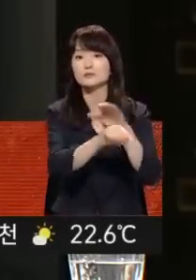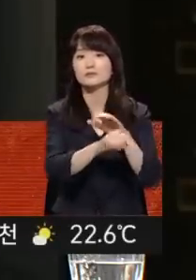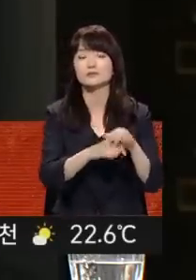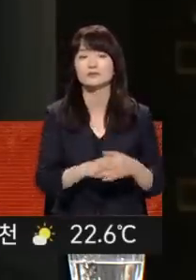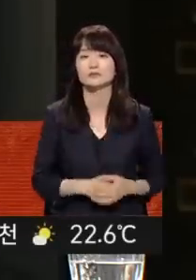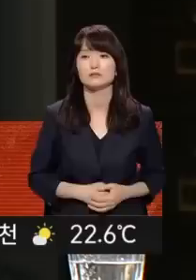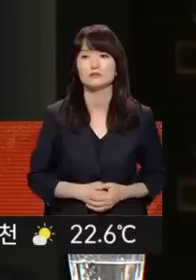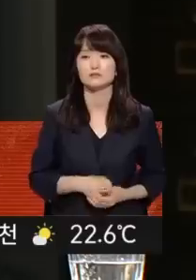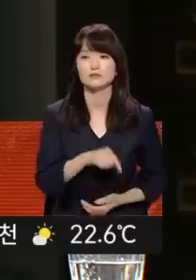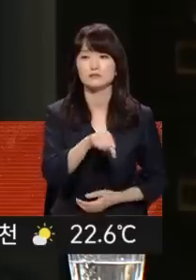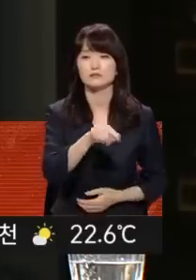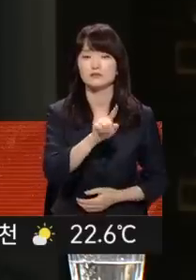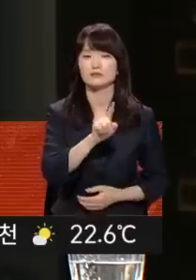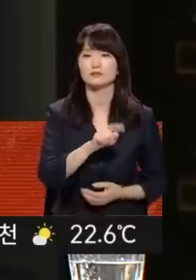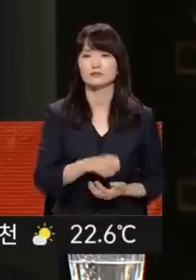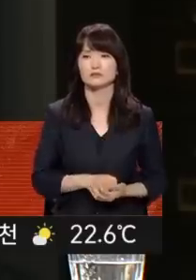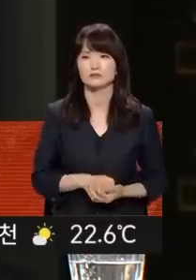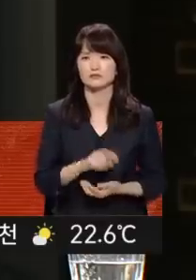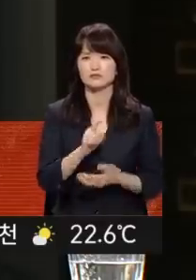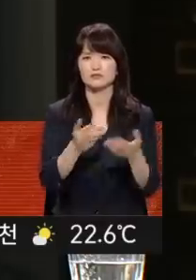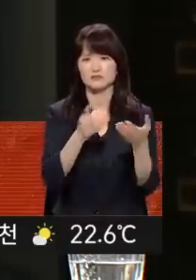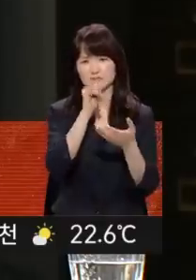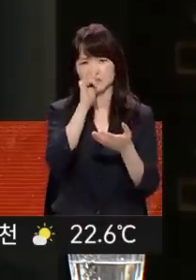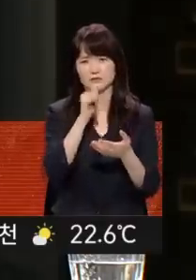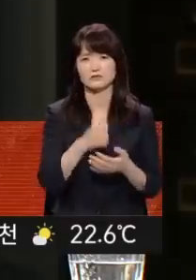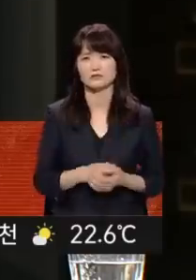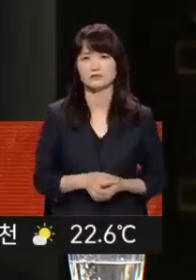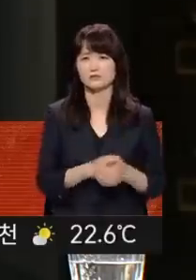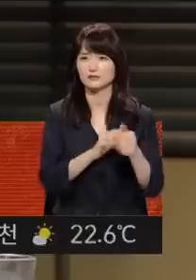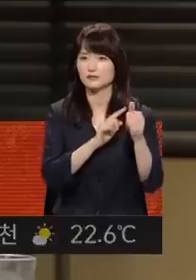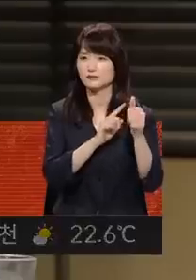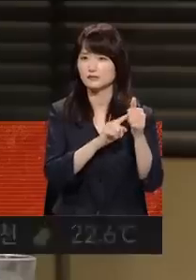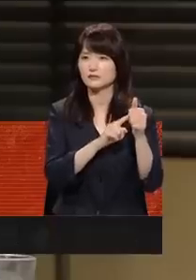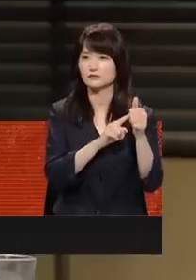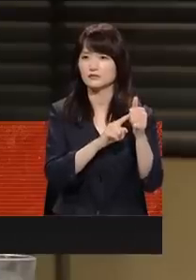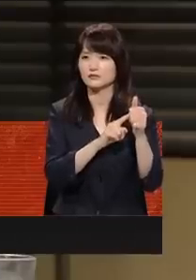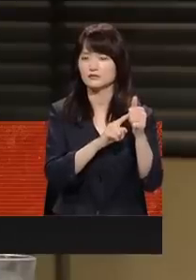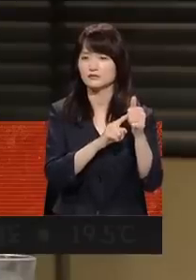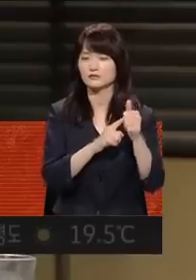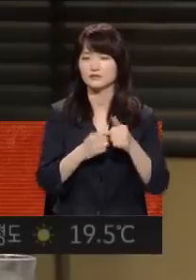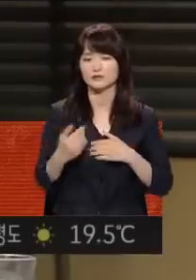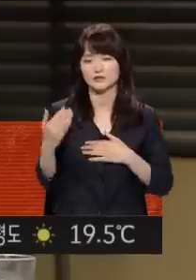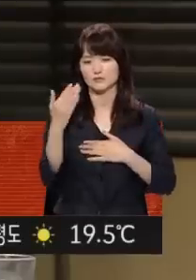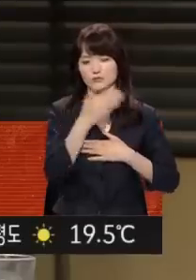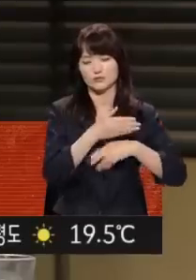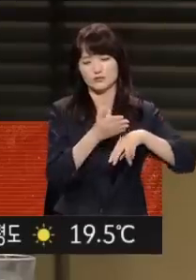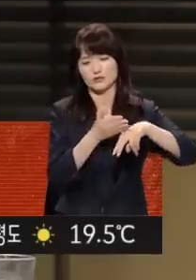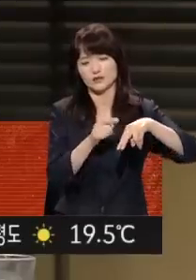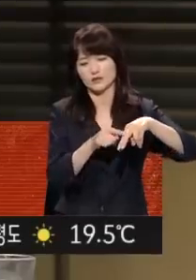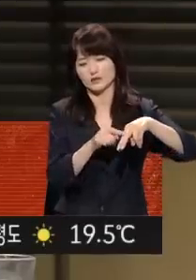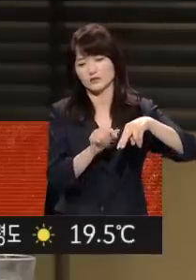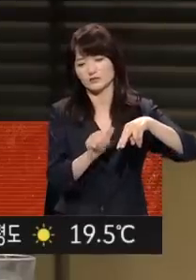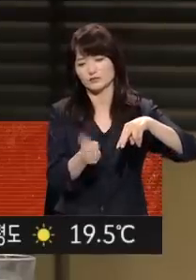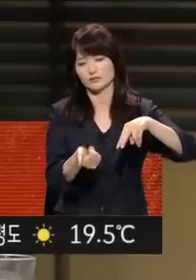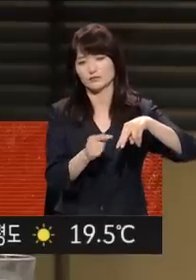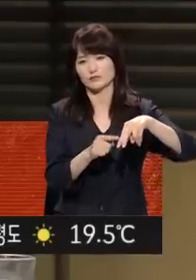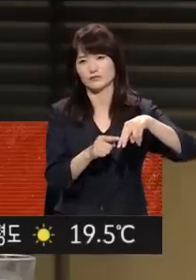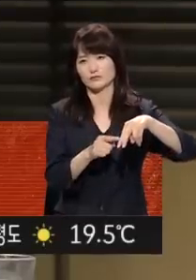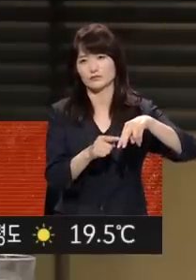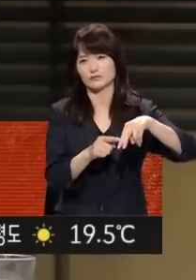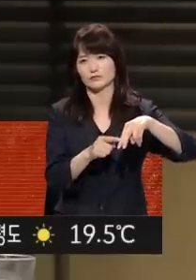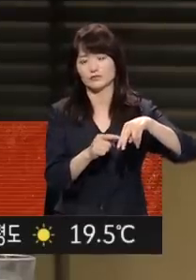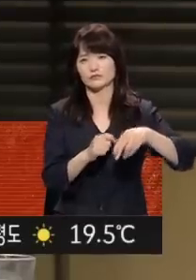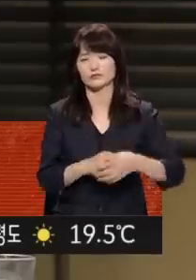거기서 뭔가 일이 있었던 거 아닙니까 남성이 뭐 지금 하반시 마비가 돼서 여러 가지